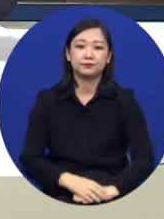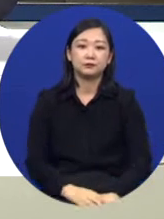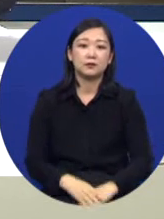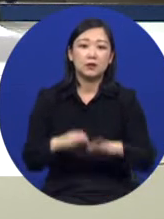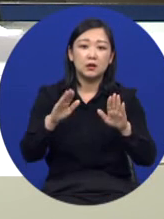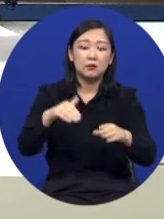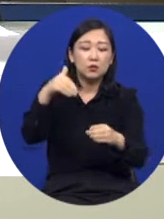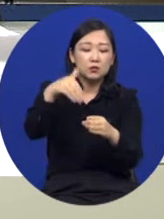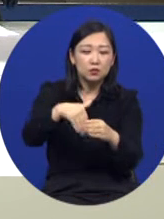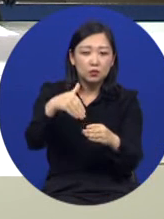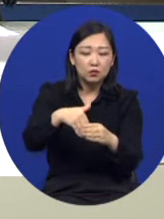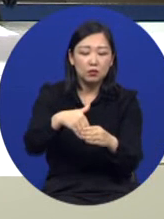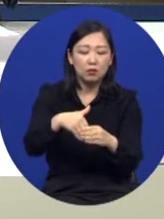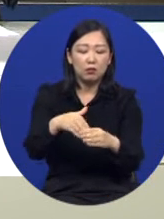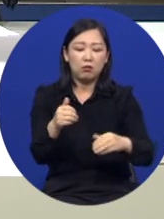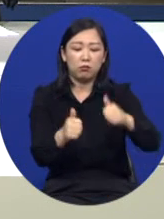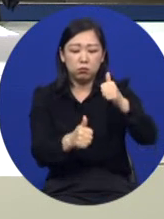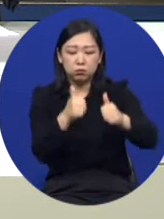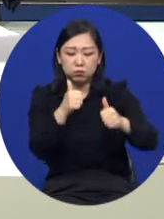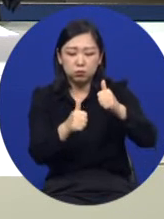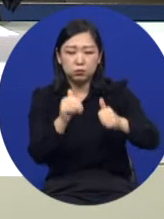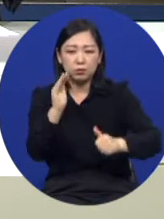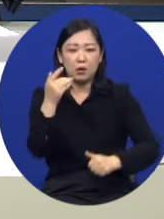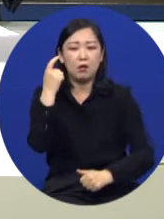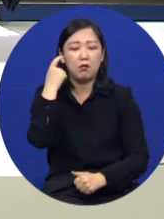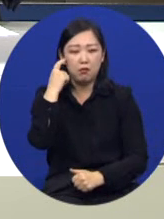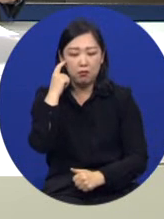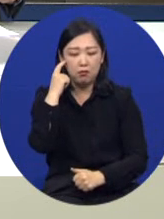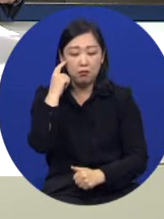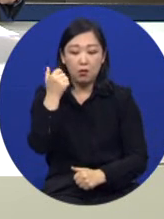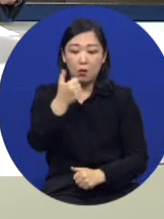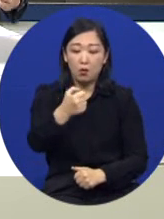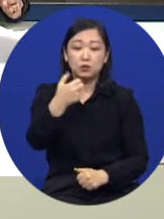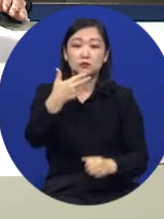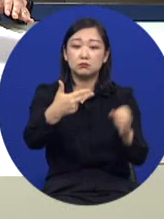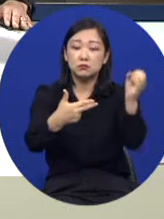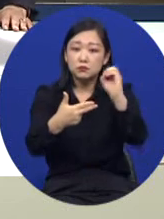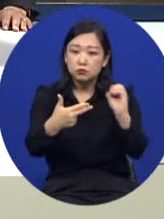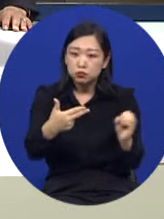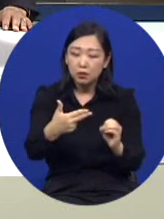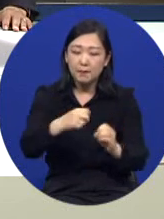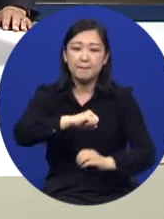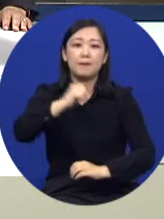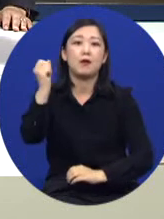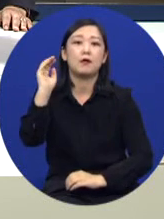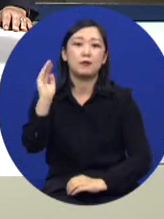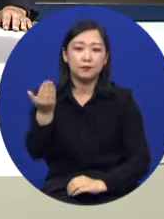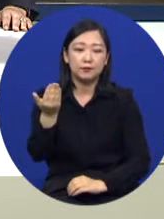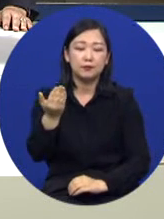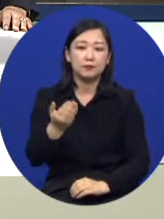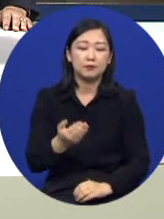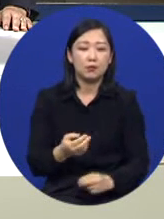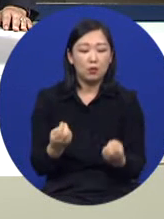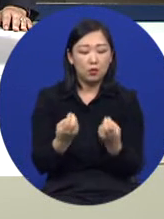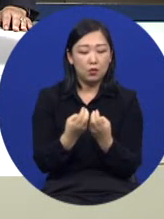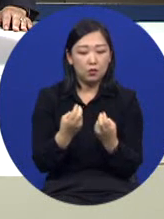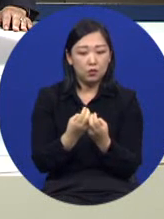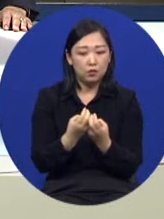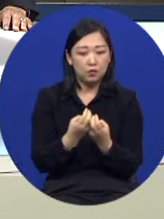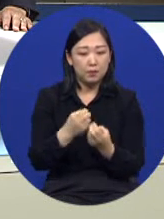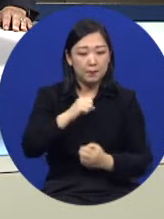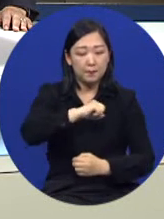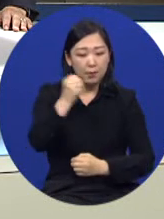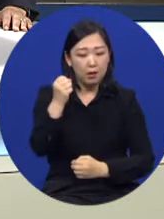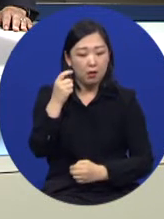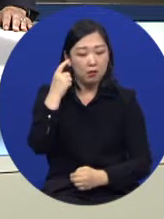선거 사실 좀 박빙의 승부가 될 거라고 생각했는데 57%의 득표율로 당선이 되셨어요. 예. 어떻게 이런 압승 좀